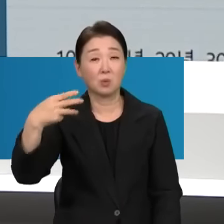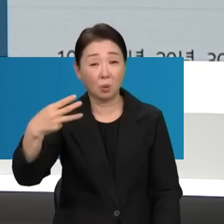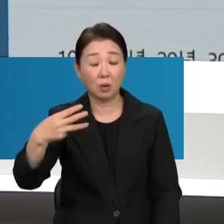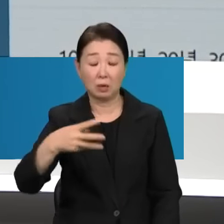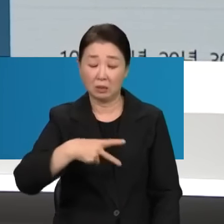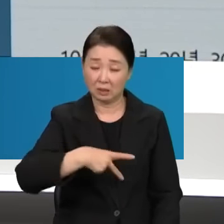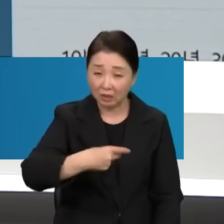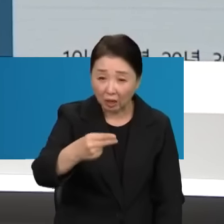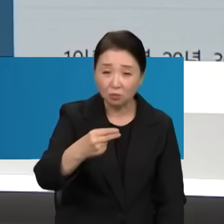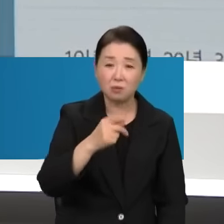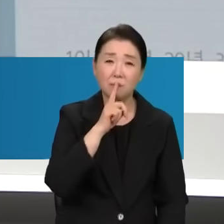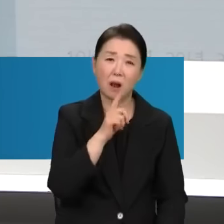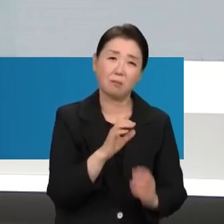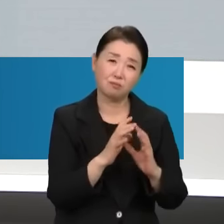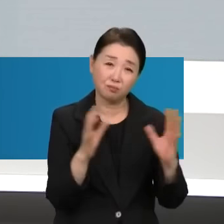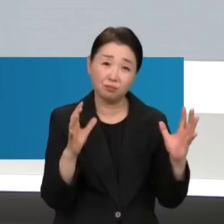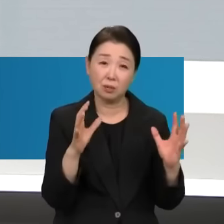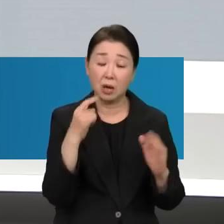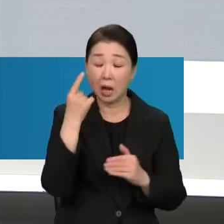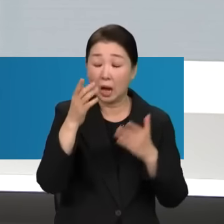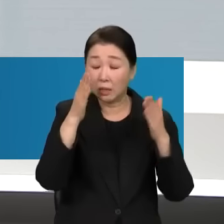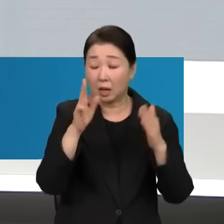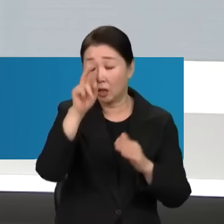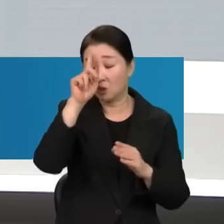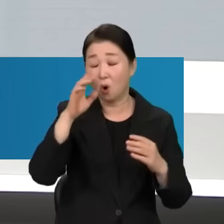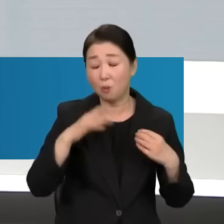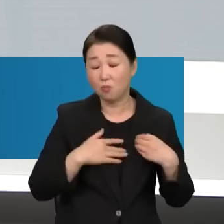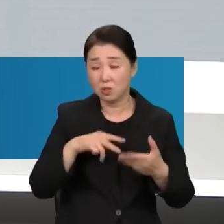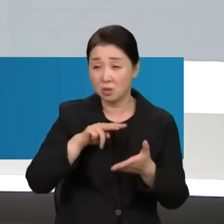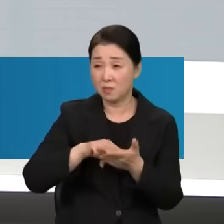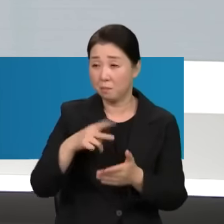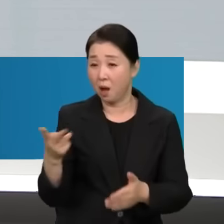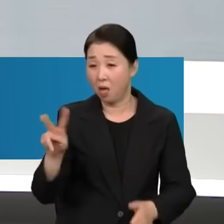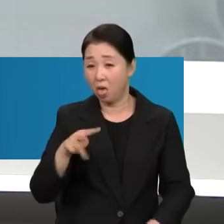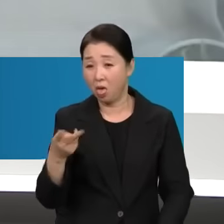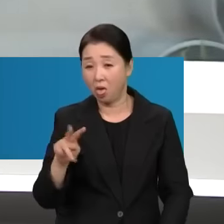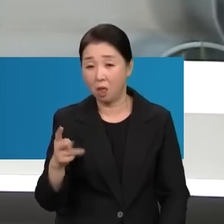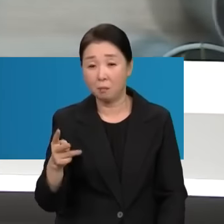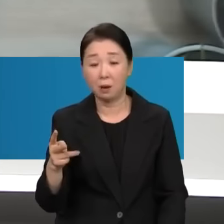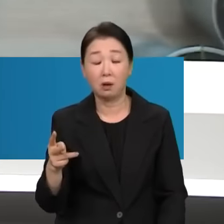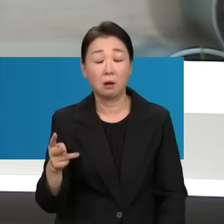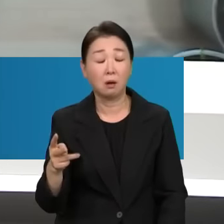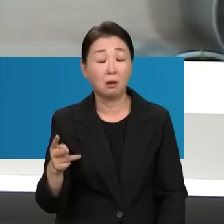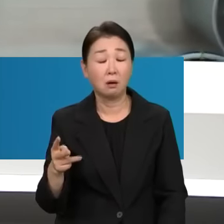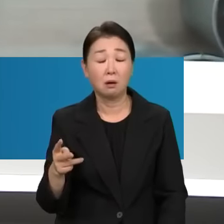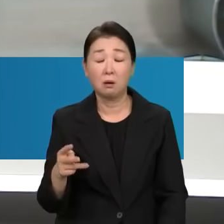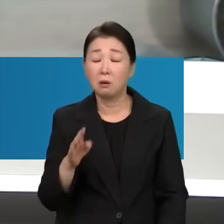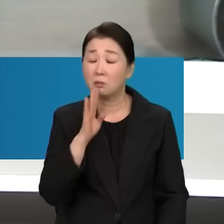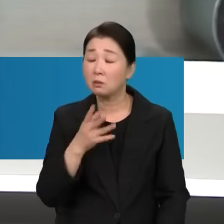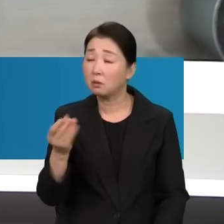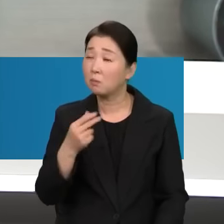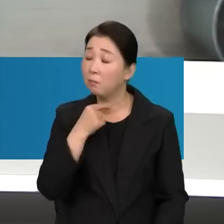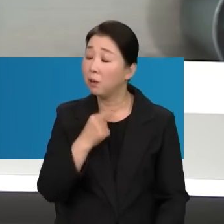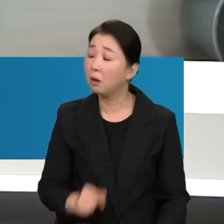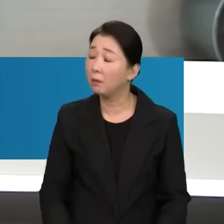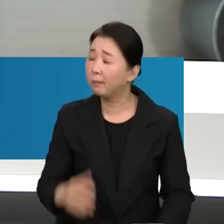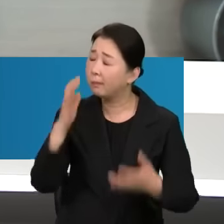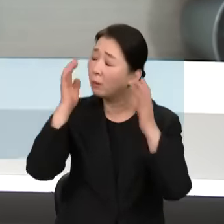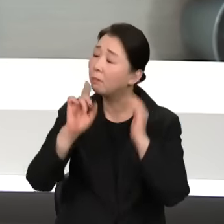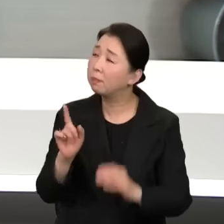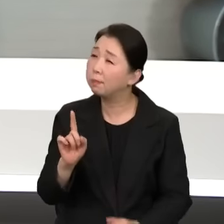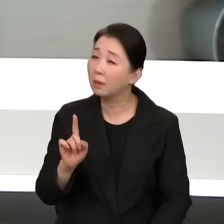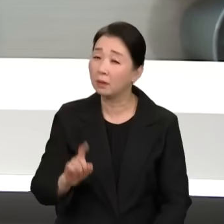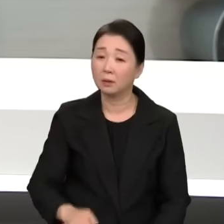있습니다 한 달세 정부의 입장이 여러 철에 바뀌면서 실소유한 혼란을 겪고 있는 겁니다 이상화